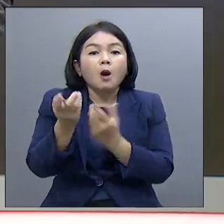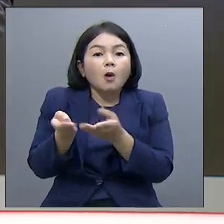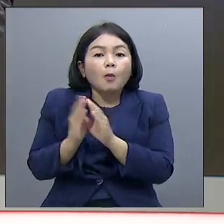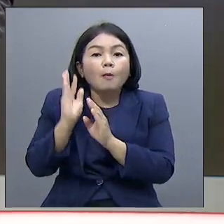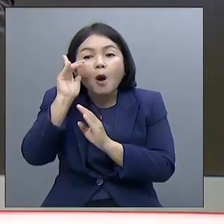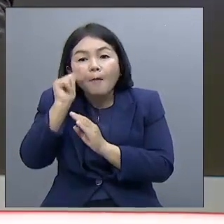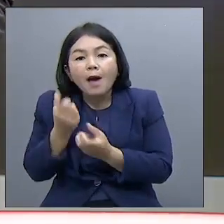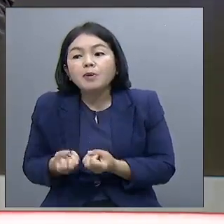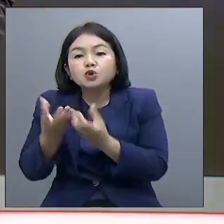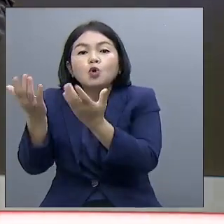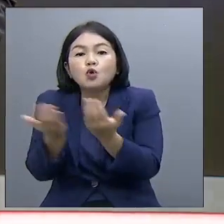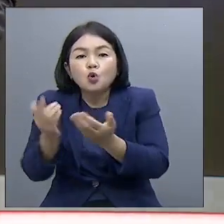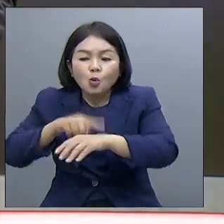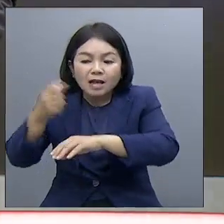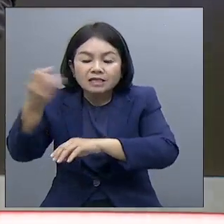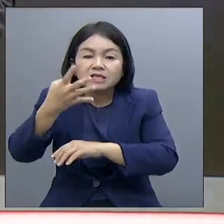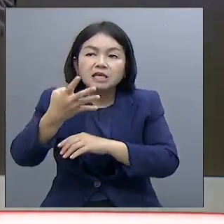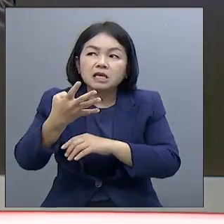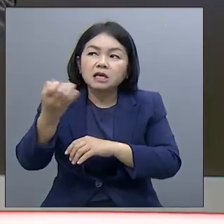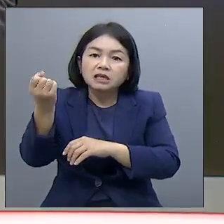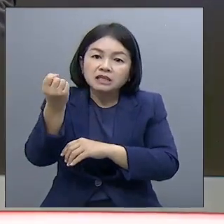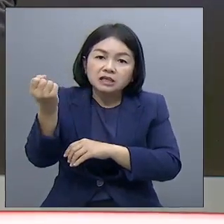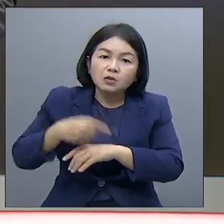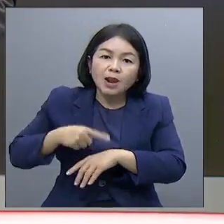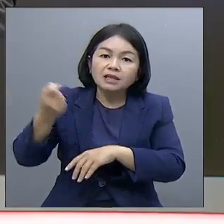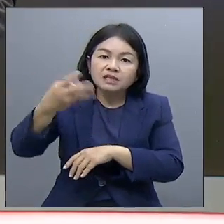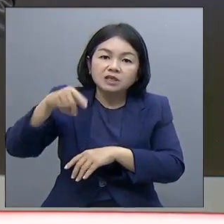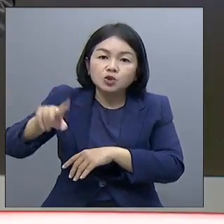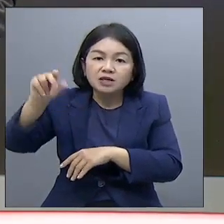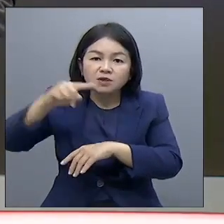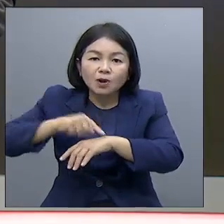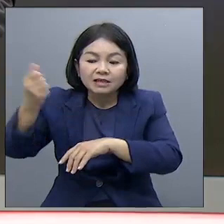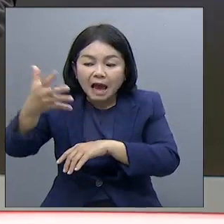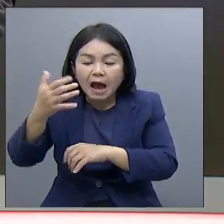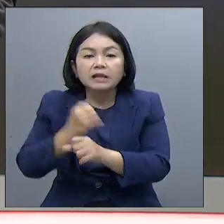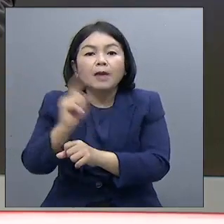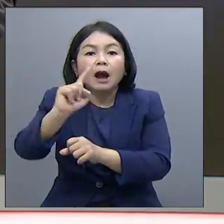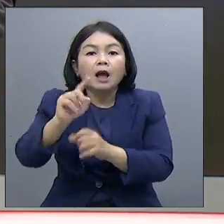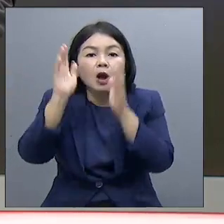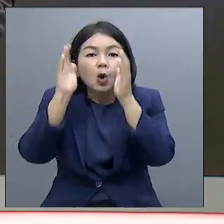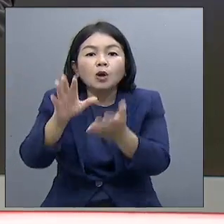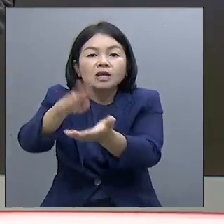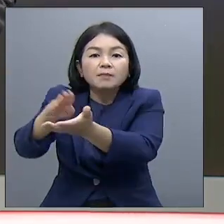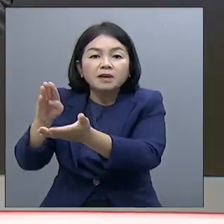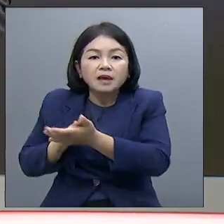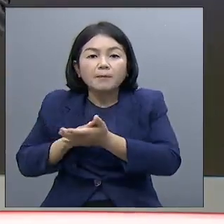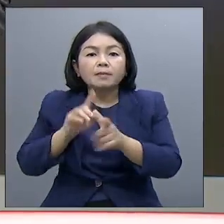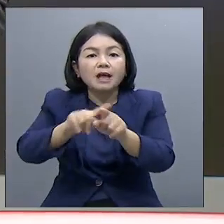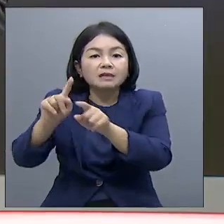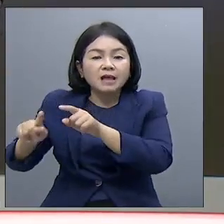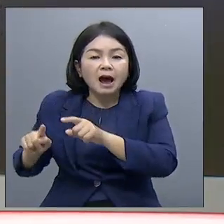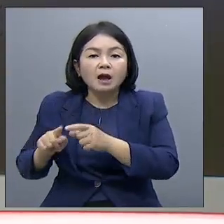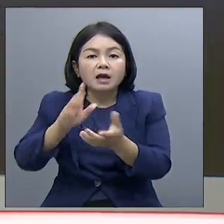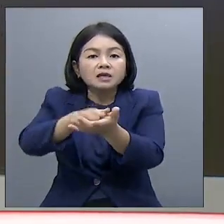ออกไปส่งลูกช่วงประมาณสักตีสี่ครึ่งถึงตีนอกเหนือจากนี้ยังรวมถึงพนักงานเก็บขยะของกทม.ด้วยครับผมมี